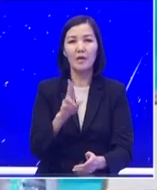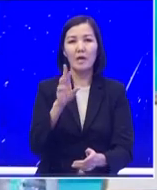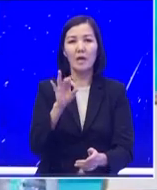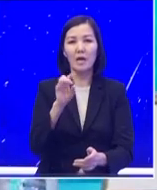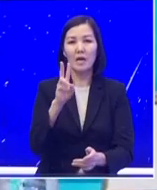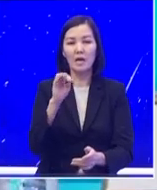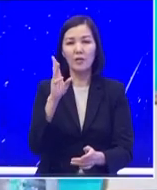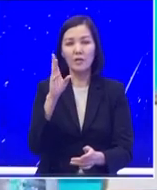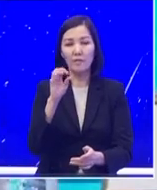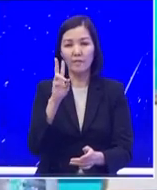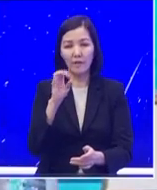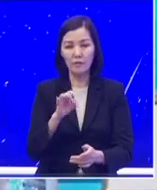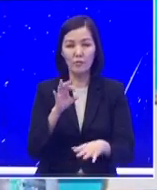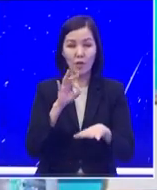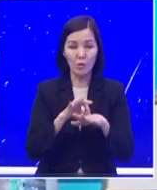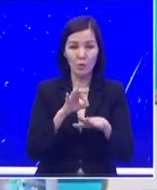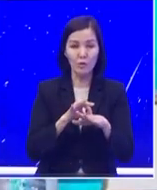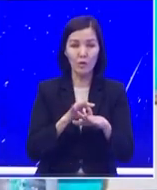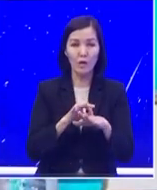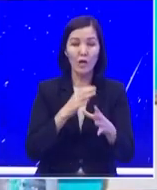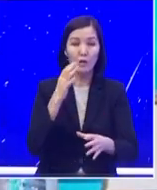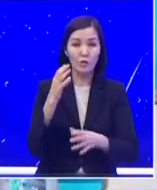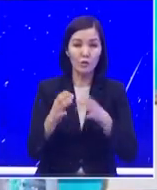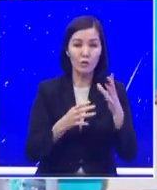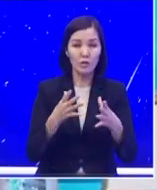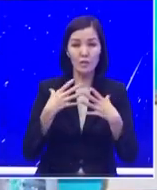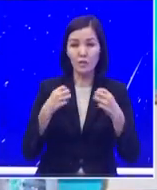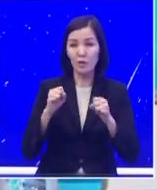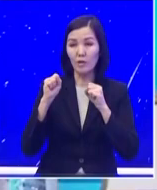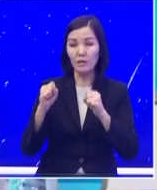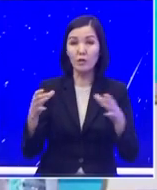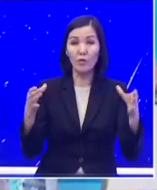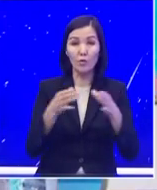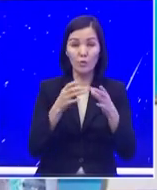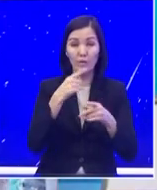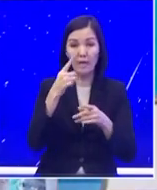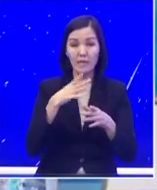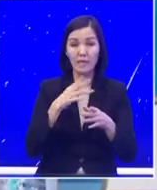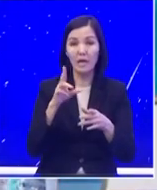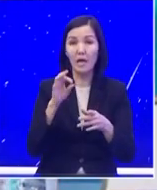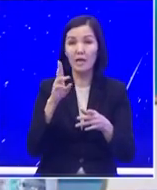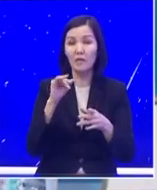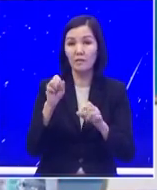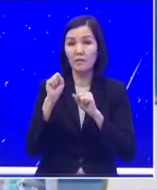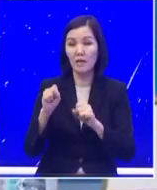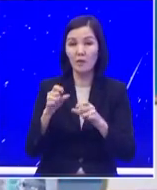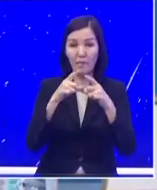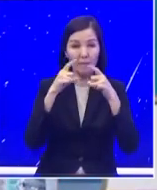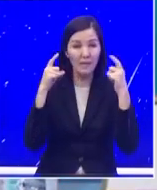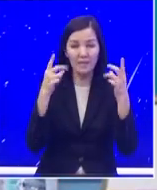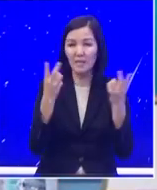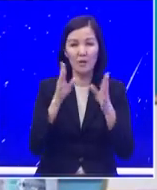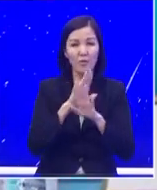Коронавирус диктует свои условия. Дүниежүзілік денсаулық сақтау ұйымы да айтты. Коронавирустан сақтанудың жолы маска тағу